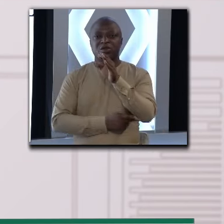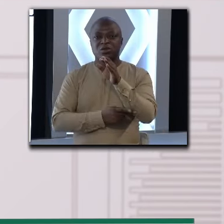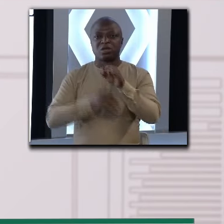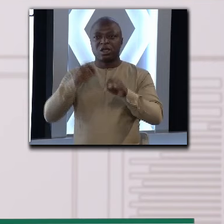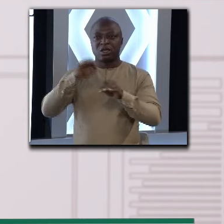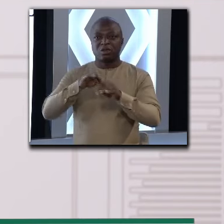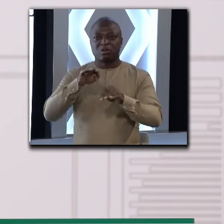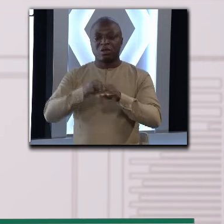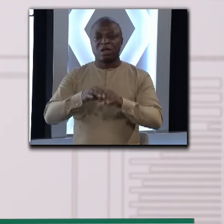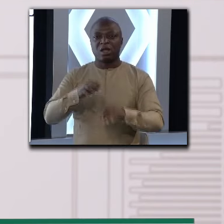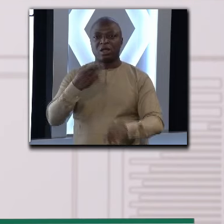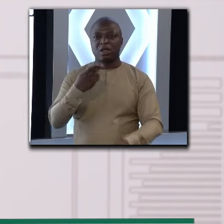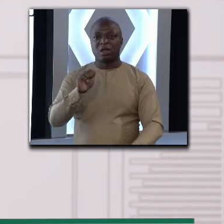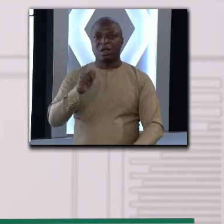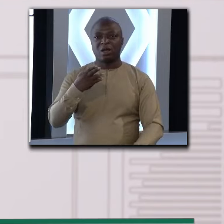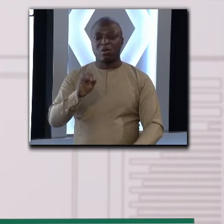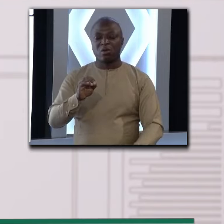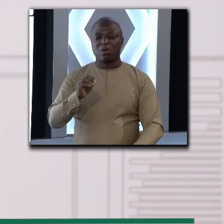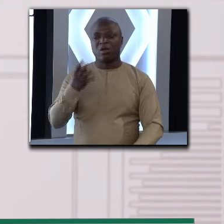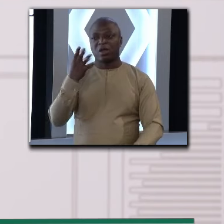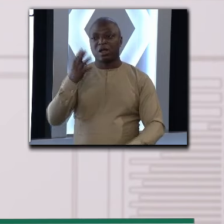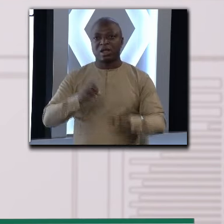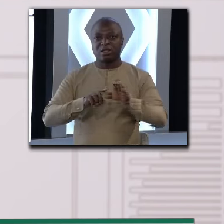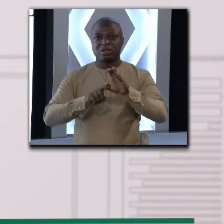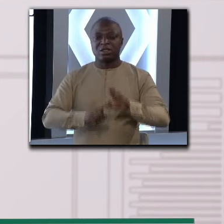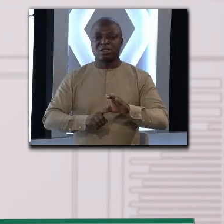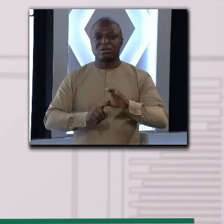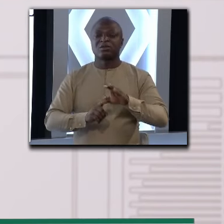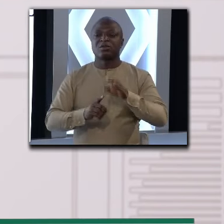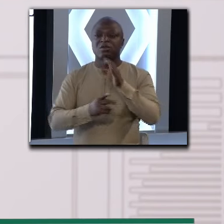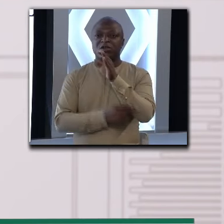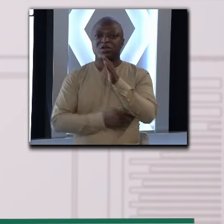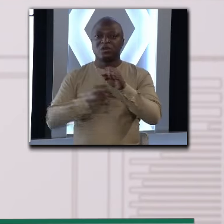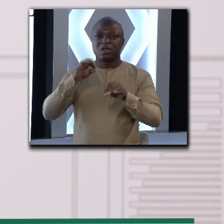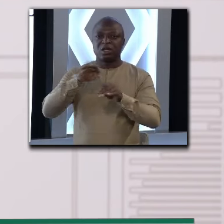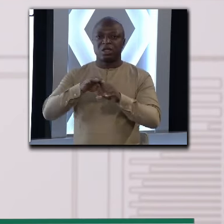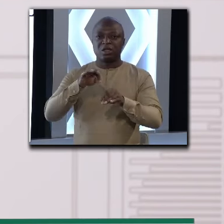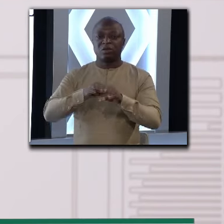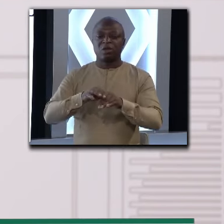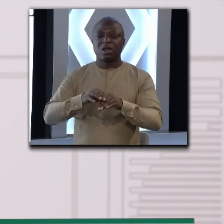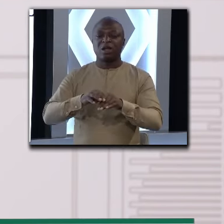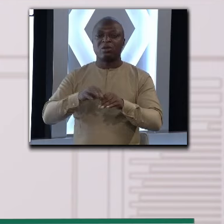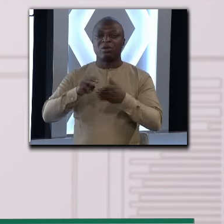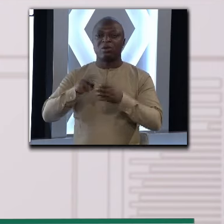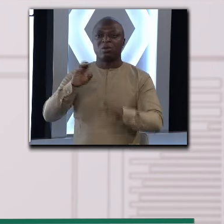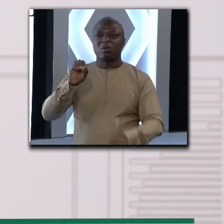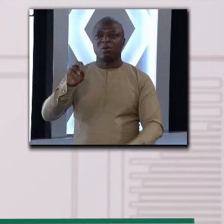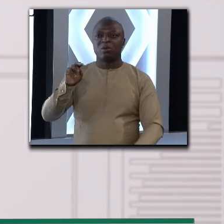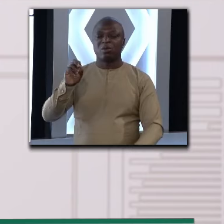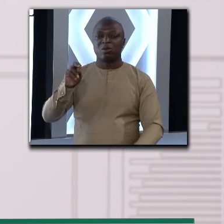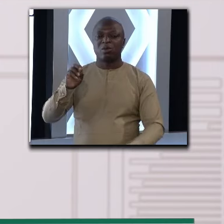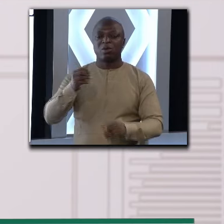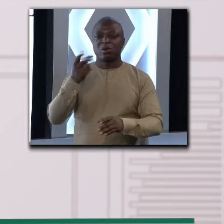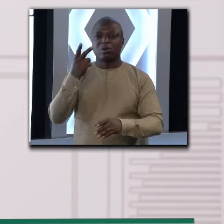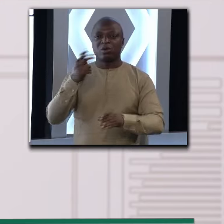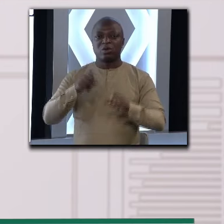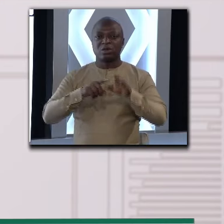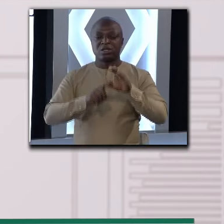Circonscription électorale Raho, 4 sièges. Circonscription électorale Moyen Mono, 2